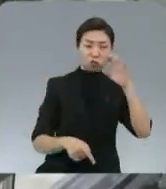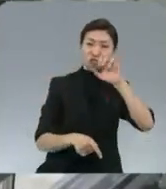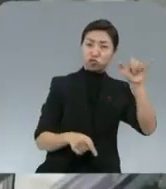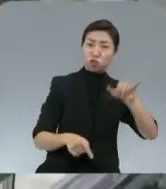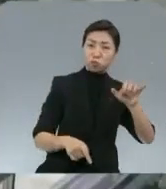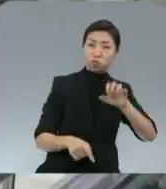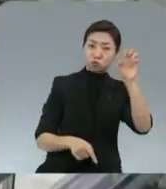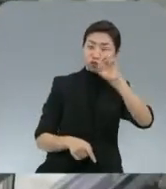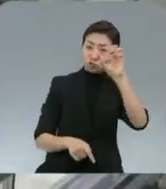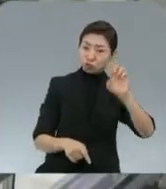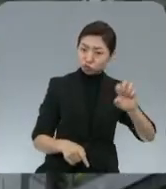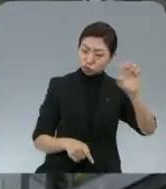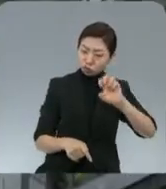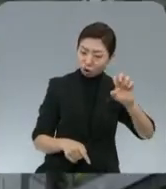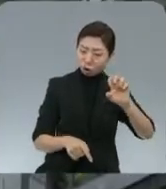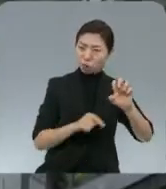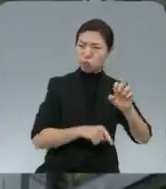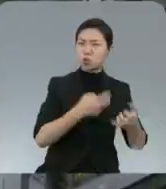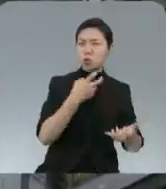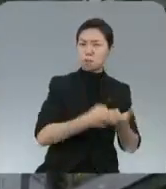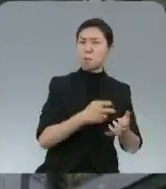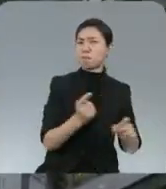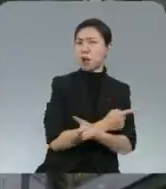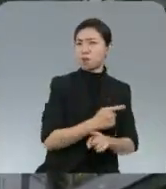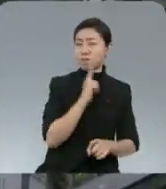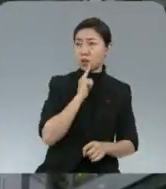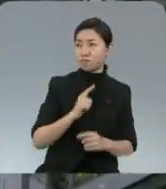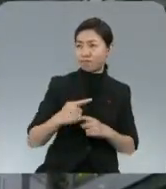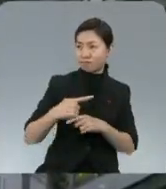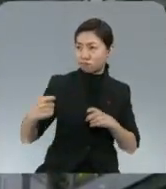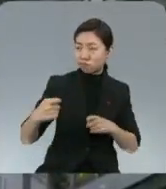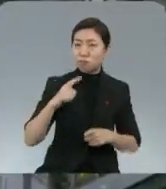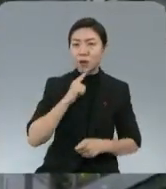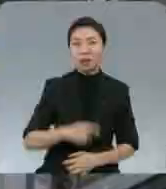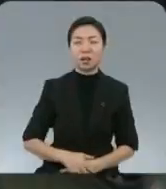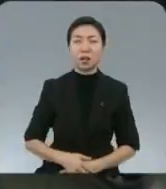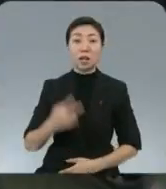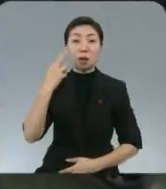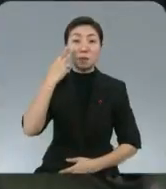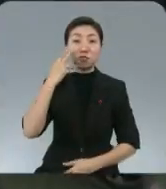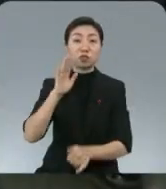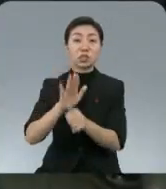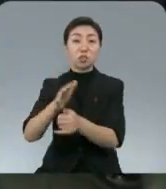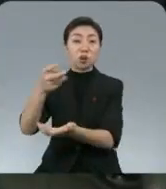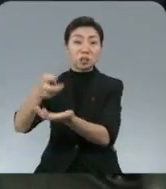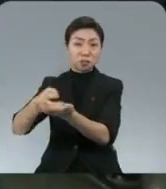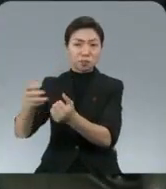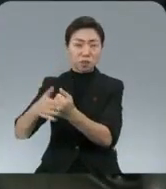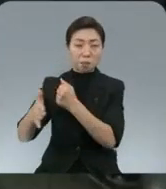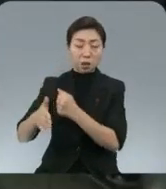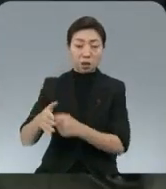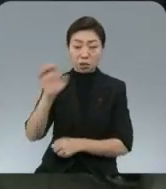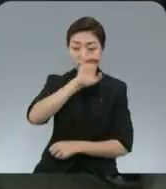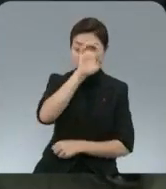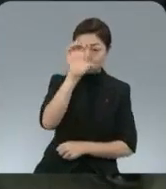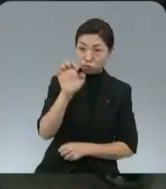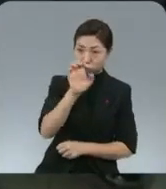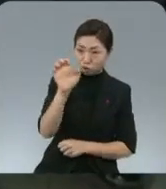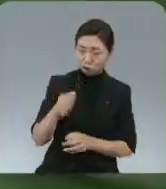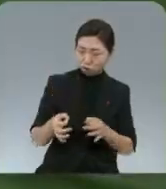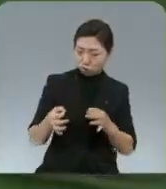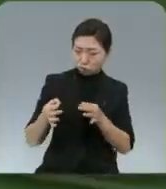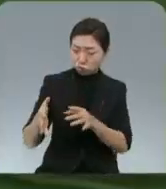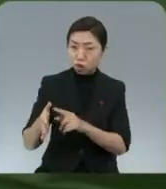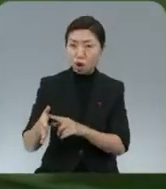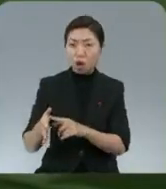改，因此我方将与美国国会领导人就多种解决方案进行广泛交流。欧盟